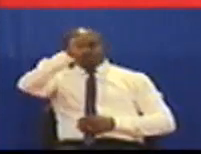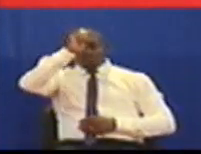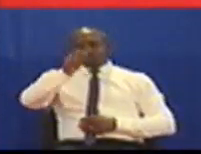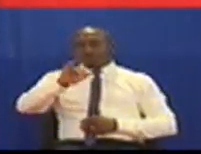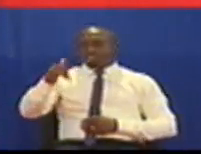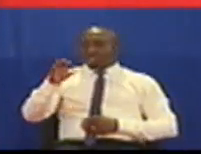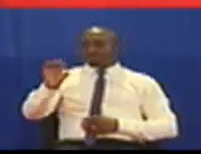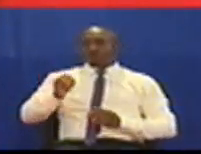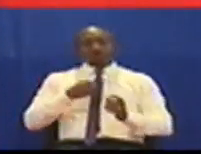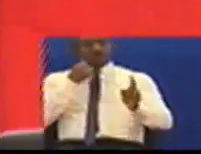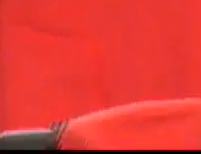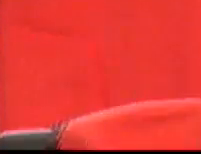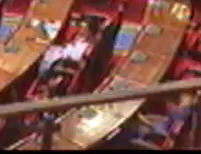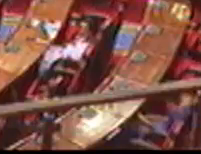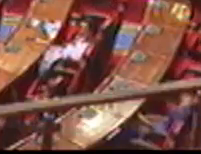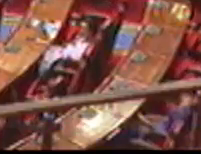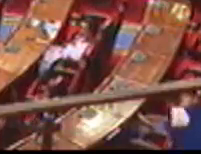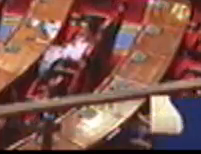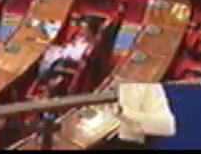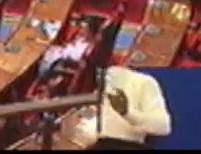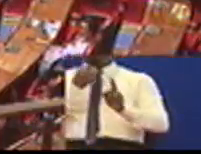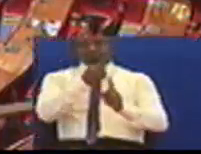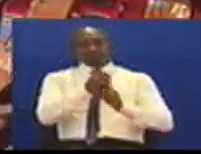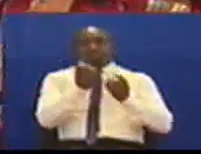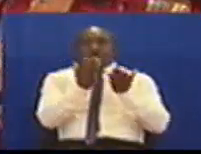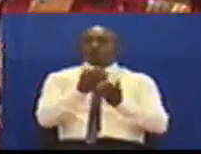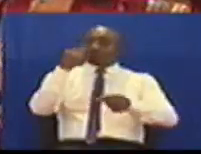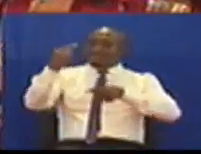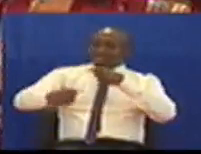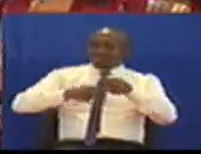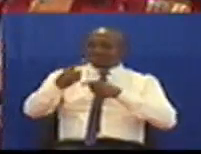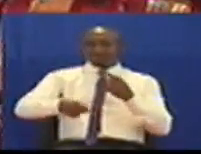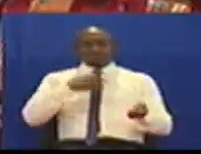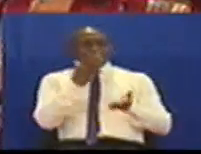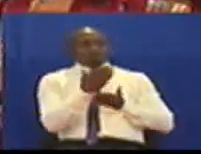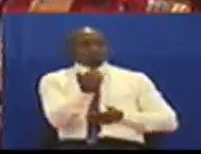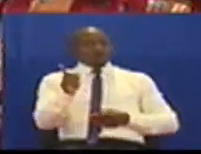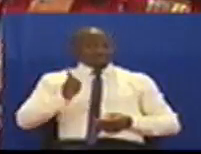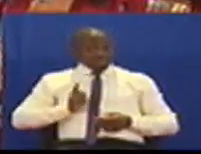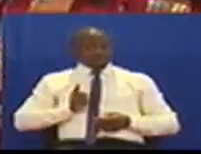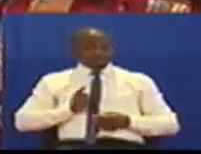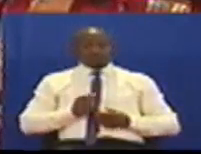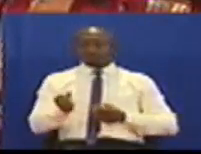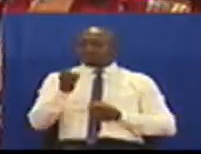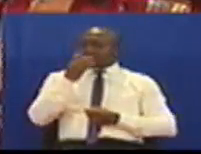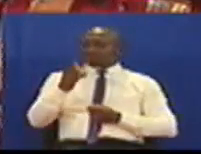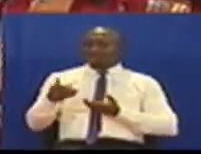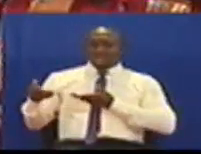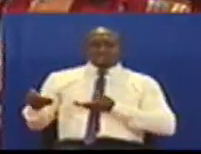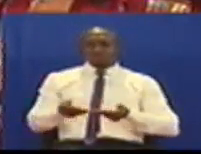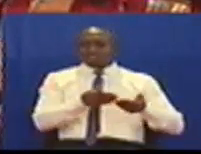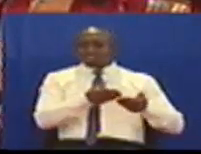wakuu mikoa wamelihimiza hili. Naomba tu uendelee kwa kweli, kwa sababu watoto wa kike kwa taarifa ya UNICEF